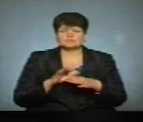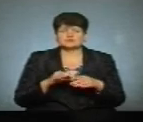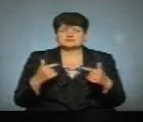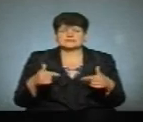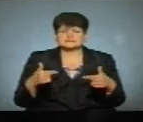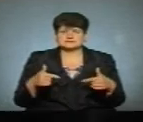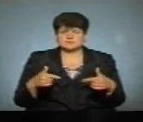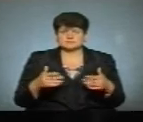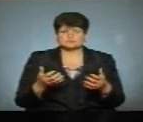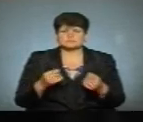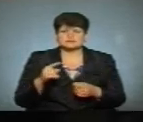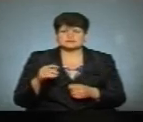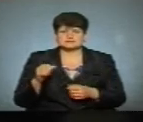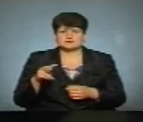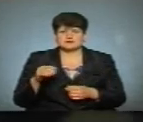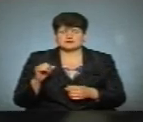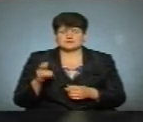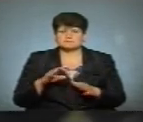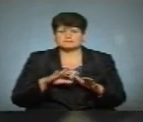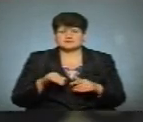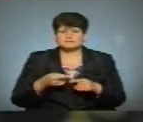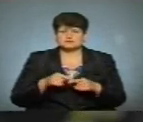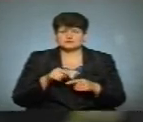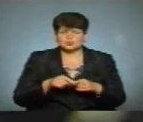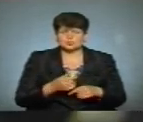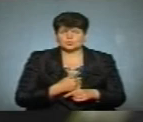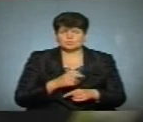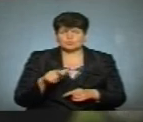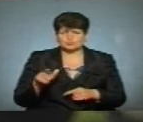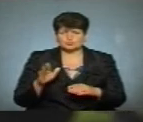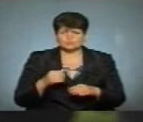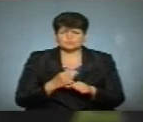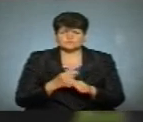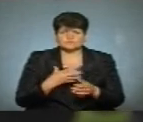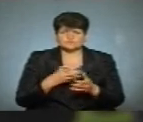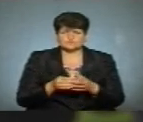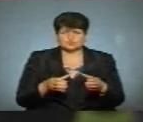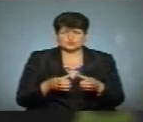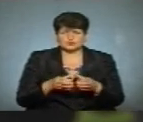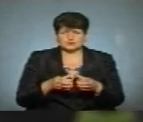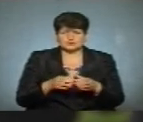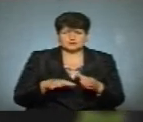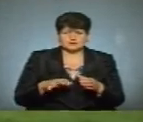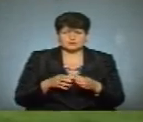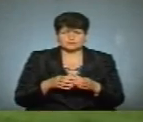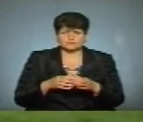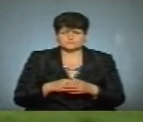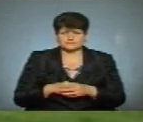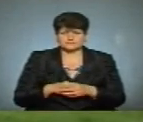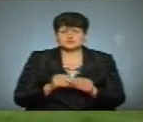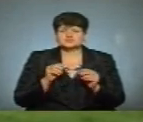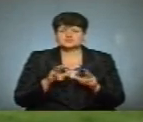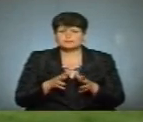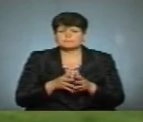будуть прийматися заліки, після яких добровольці будуть працювати у своїх об'єднаних територіальних громадах. Чим